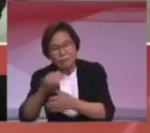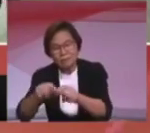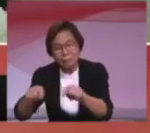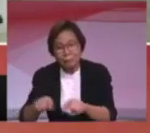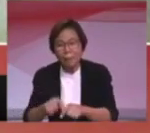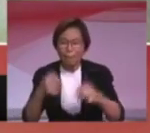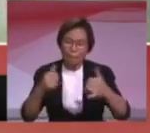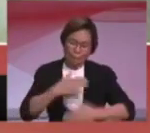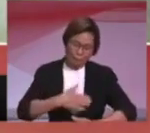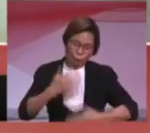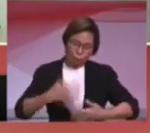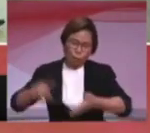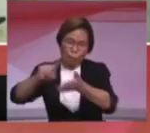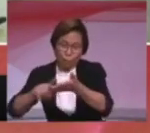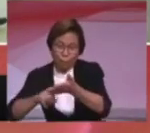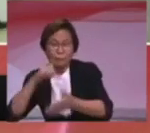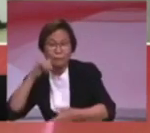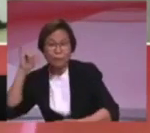Semalam PDRM juga telah menahan